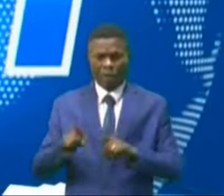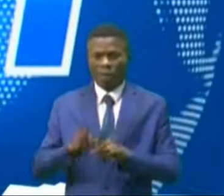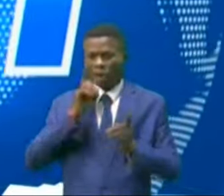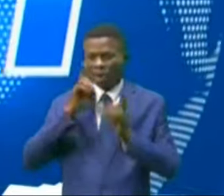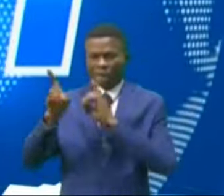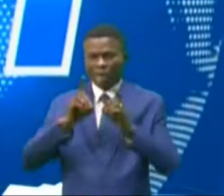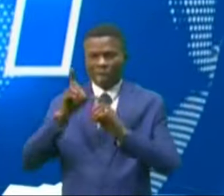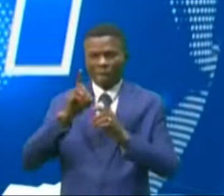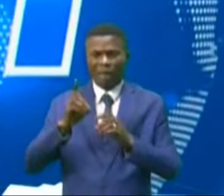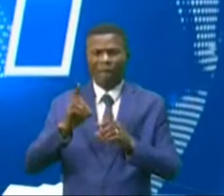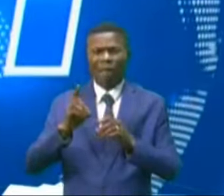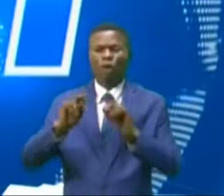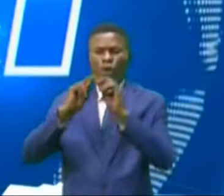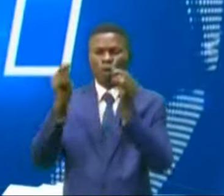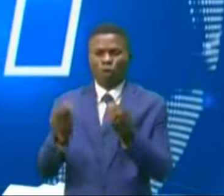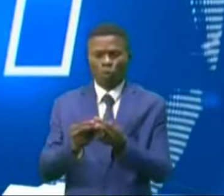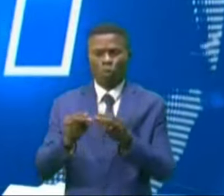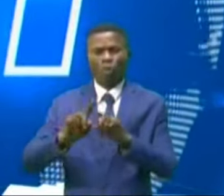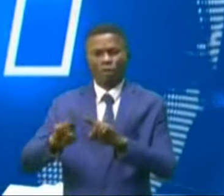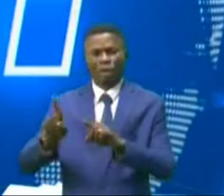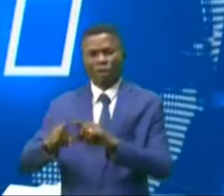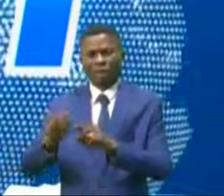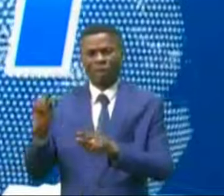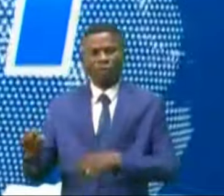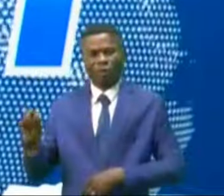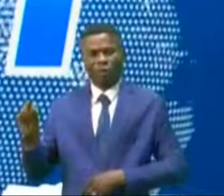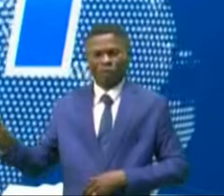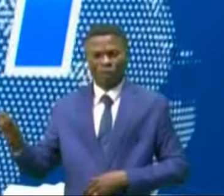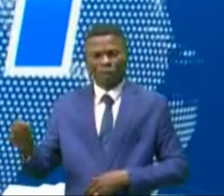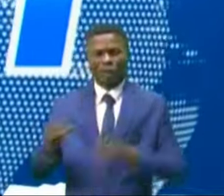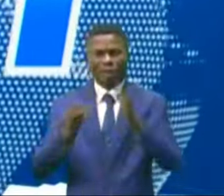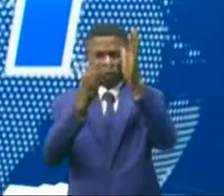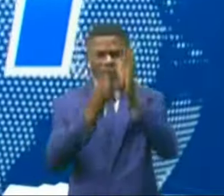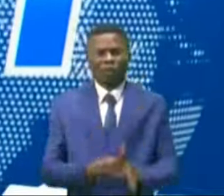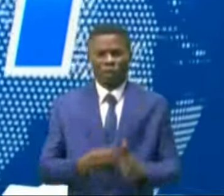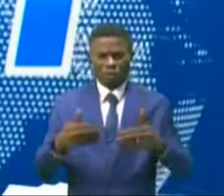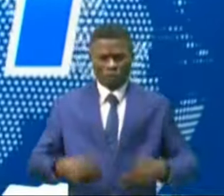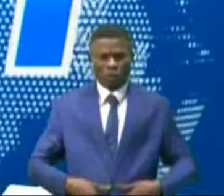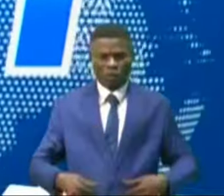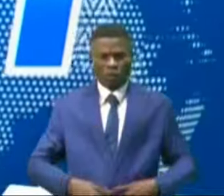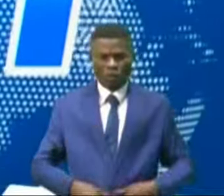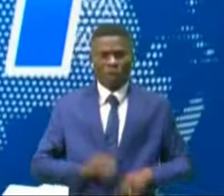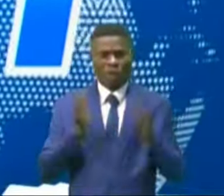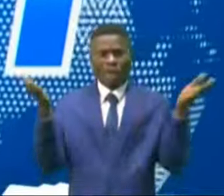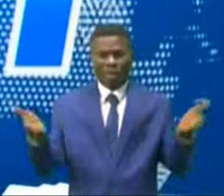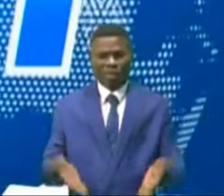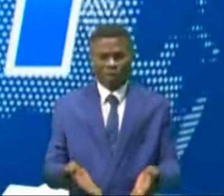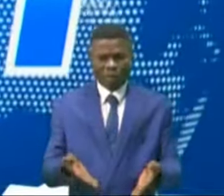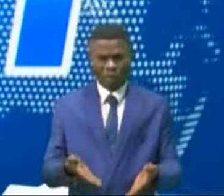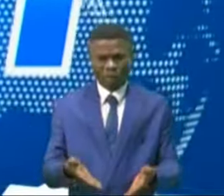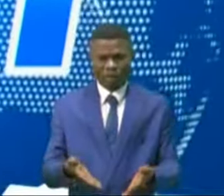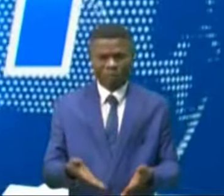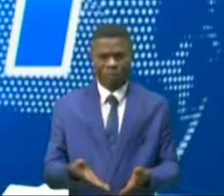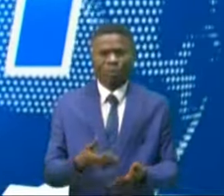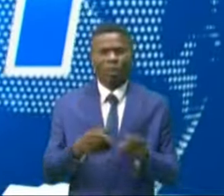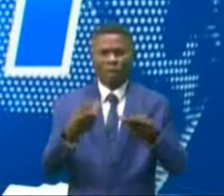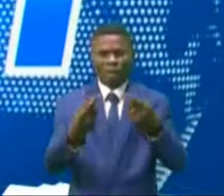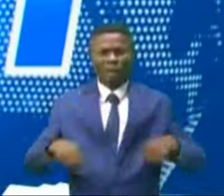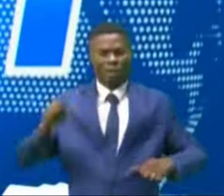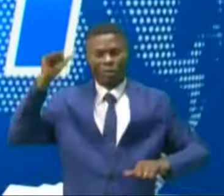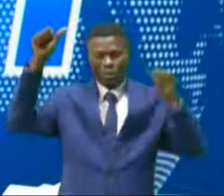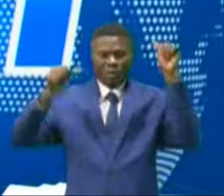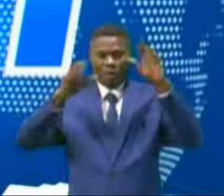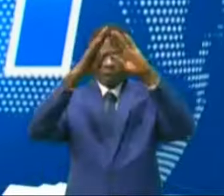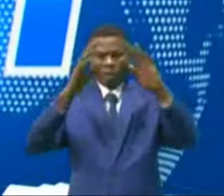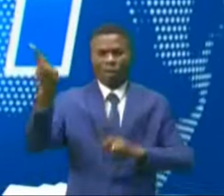dialogue intergénérationnel. Plus de 700 jeunes ont rehaussé de leur présence en la salle des spectacles du Palais